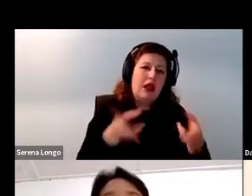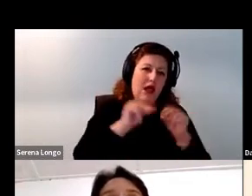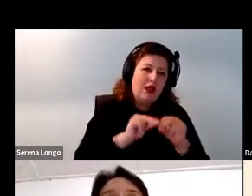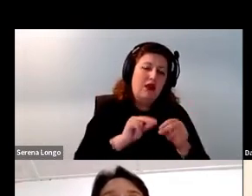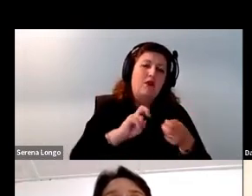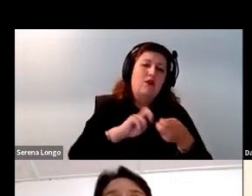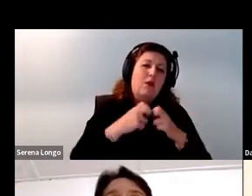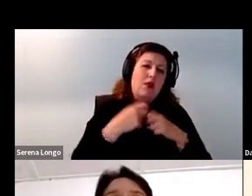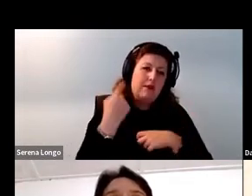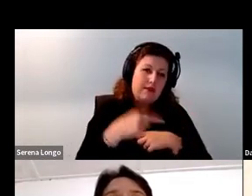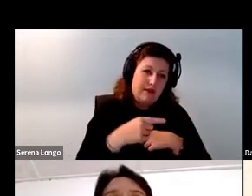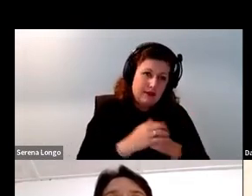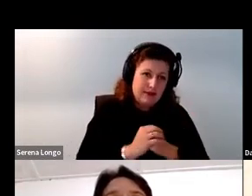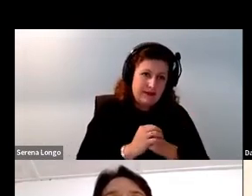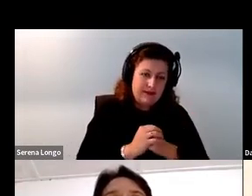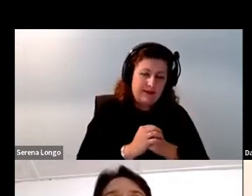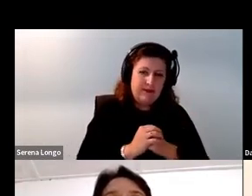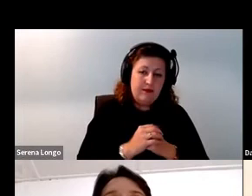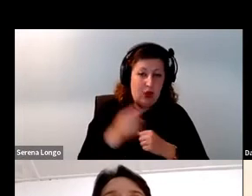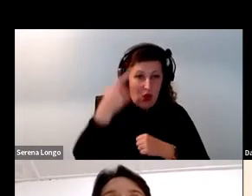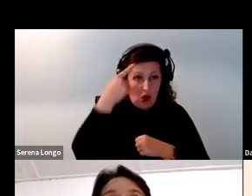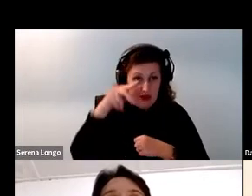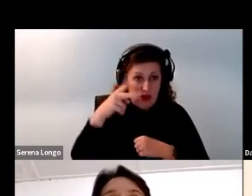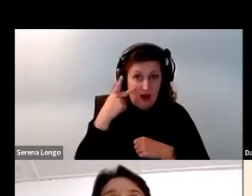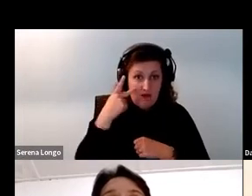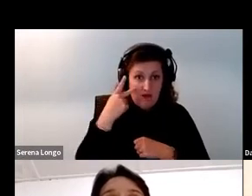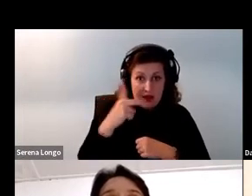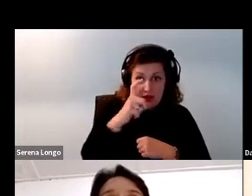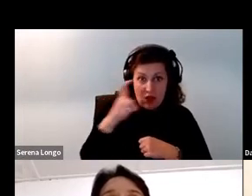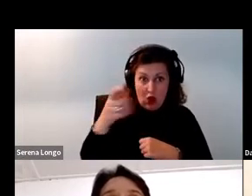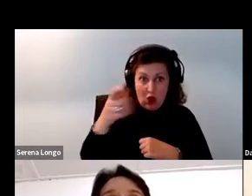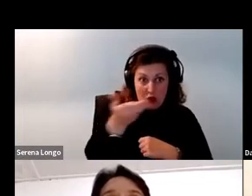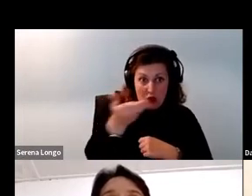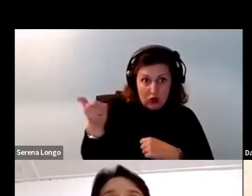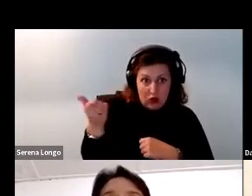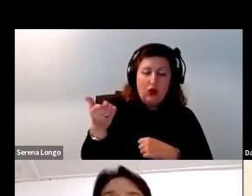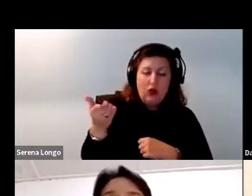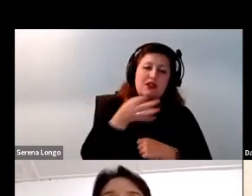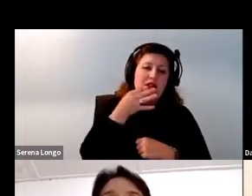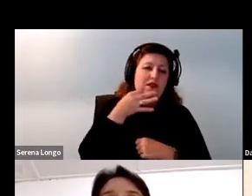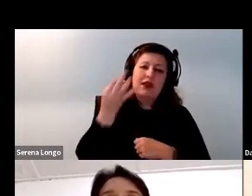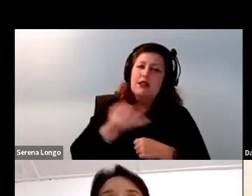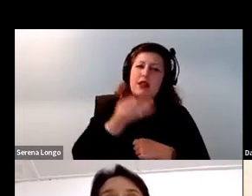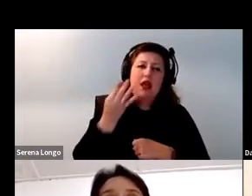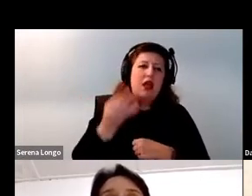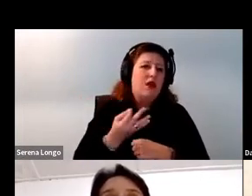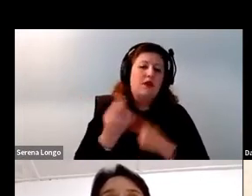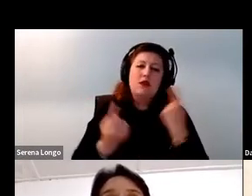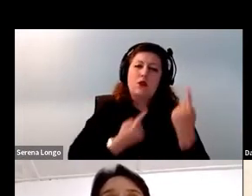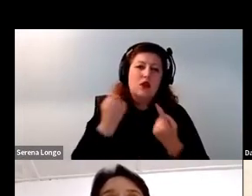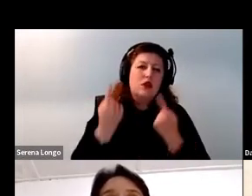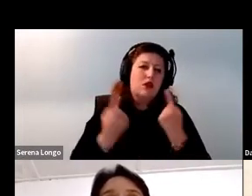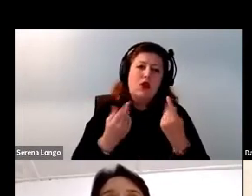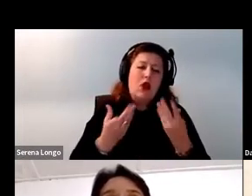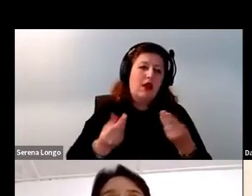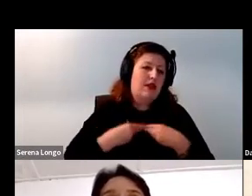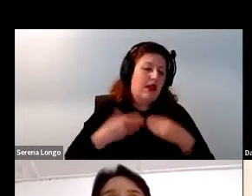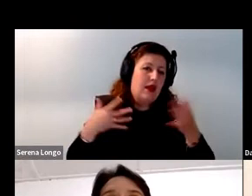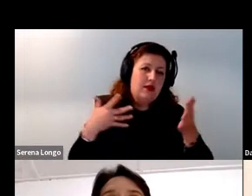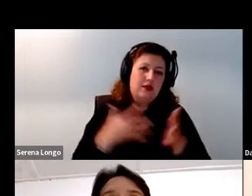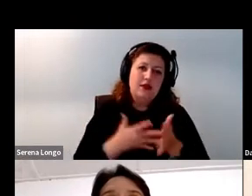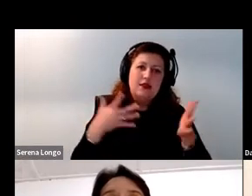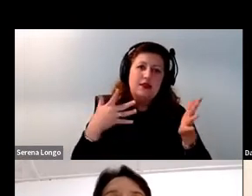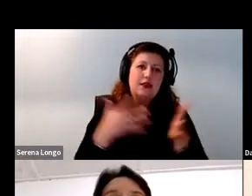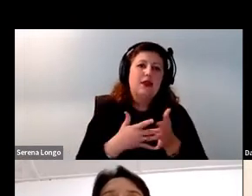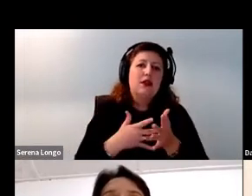immaginare quanto sia complicato. Non c'è, credo, nessuna scuola che avesse completamente